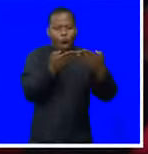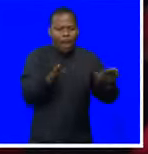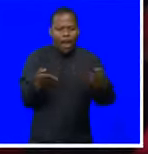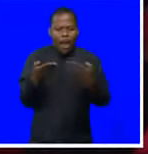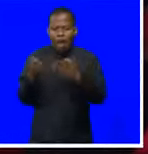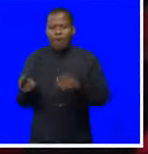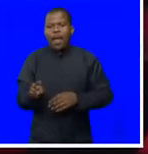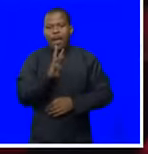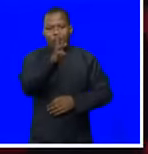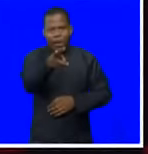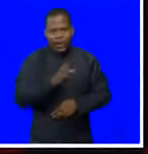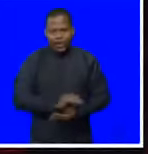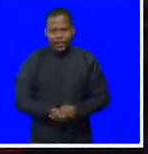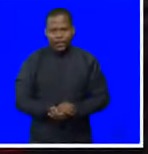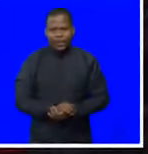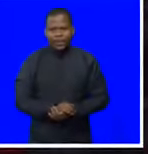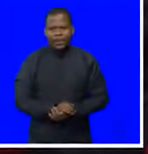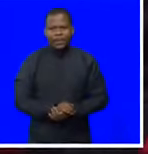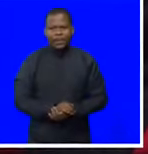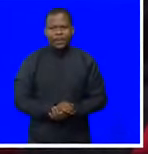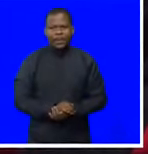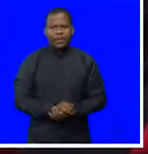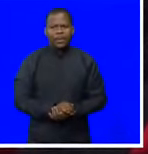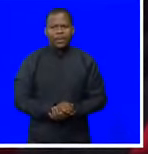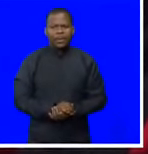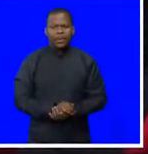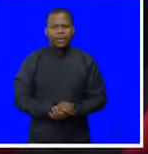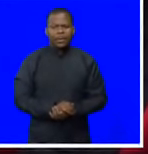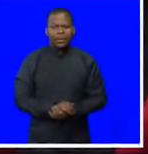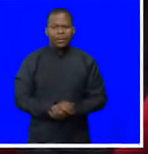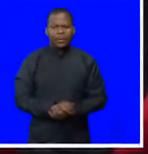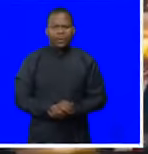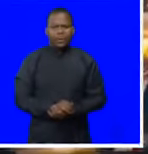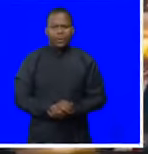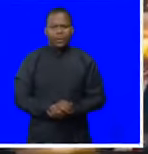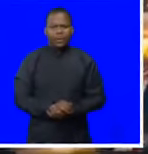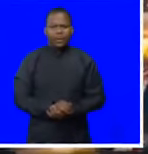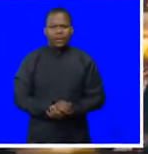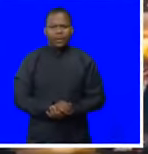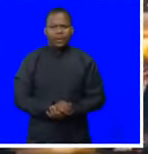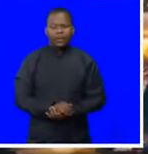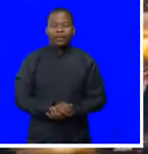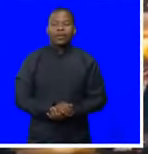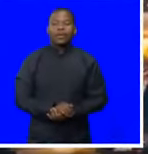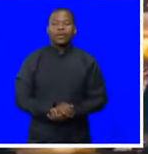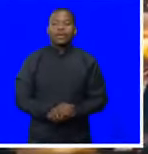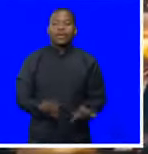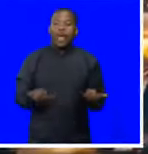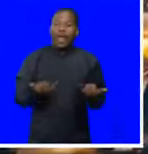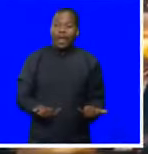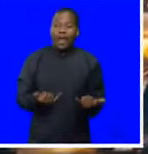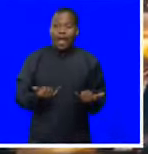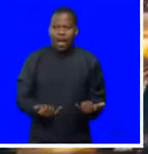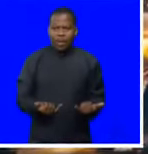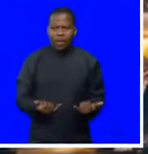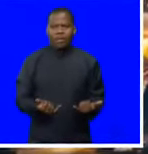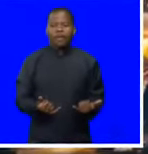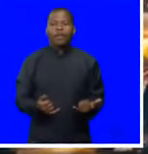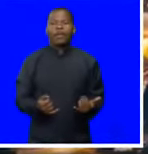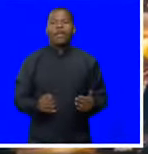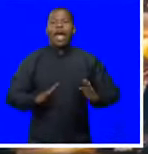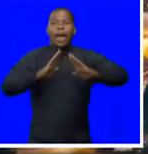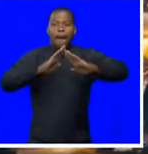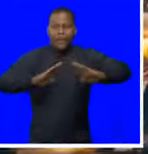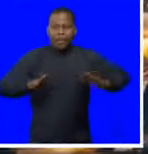Eswatini TV kubika samkelisiwe khoza namuzi mkhonta ePhalamende. Masala mahle kulesikhathi samanje sidabukana ngombiko lobuya